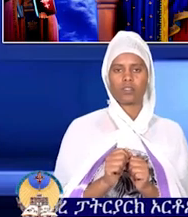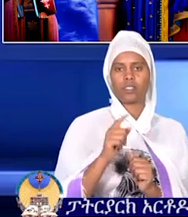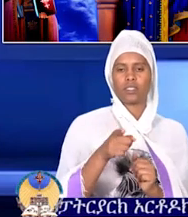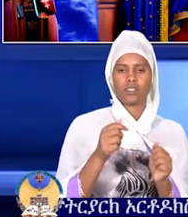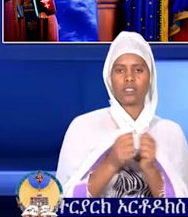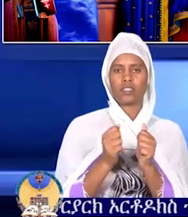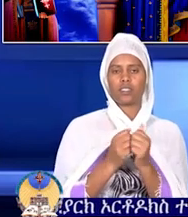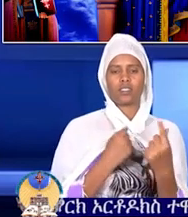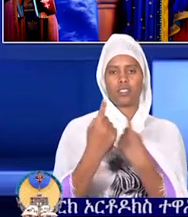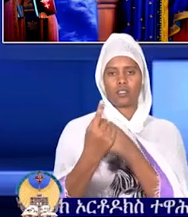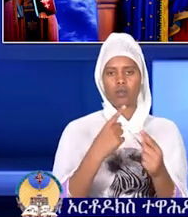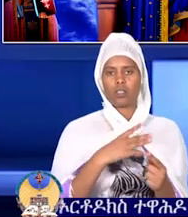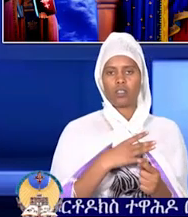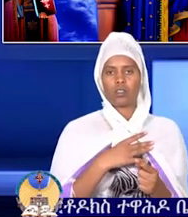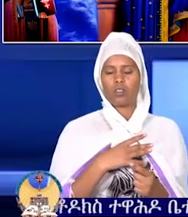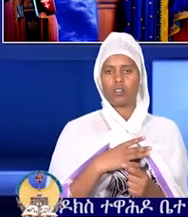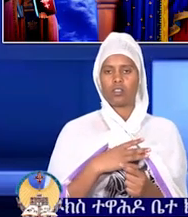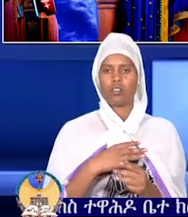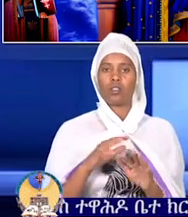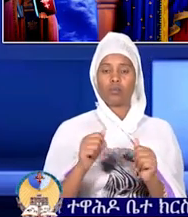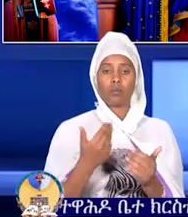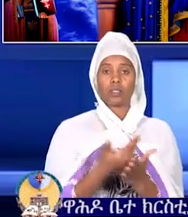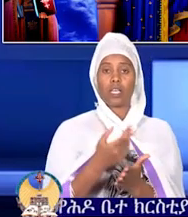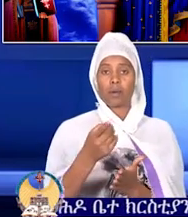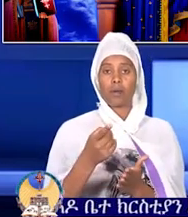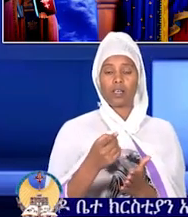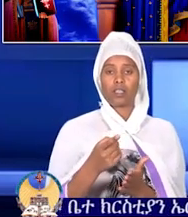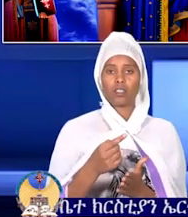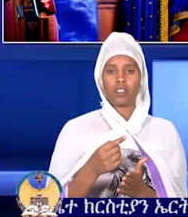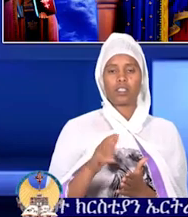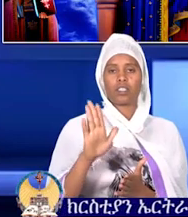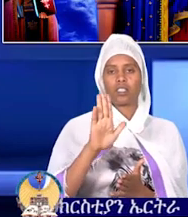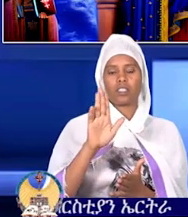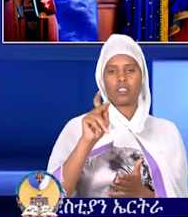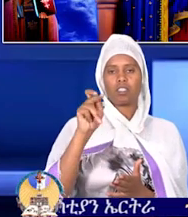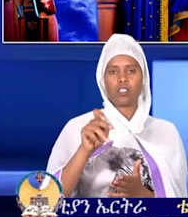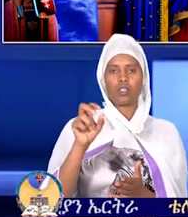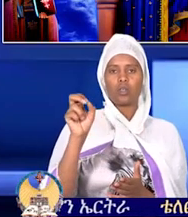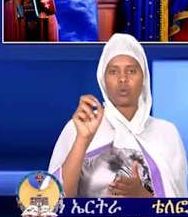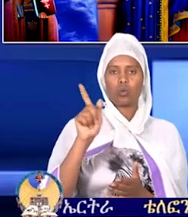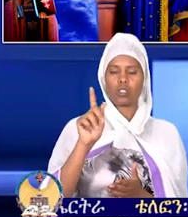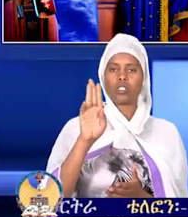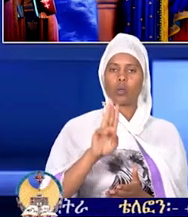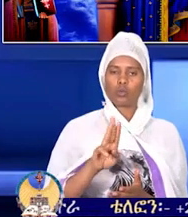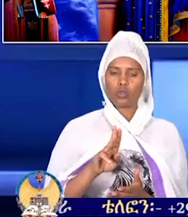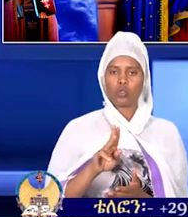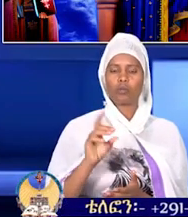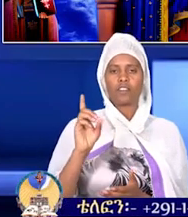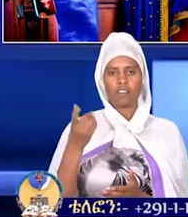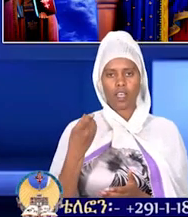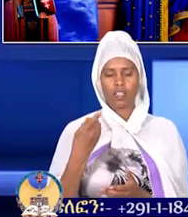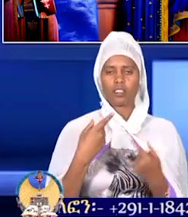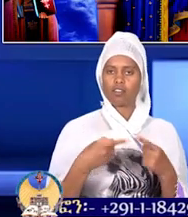እውን ነዚ ነገር ብከምዚ ይገልፆ፣ እሞ ኸ ብዛዕባ እንጌዴዎን፣ እንባራቅ፣